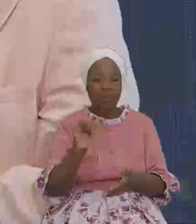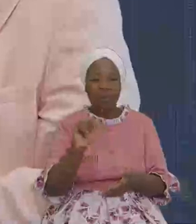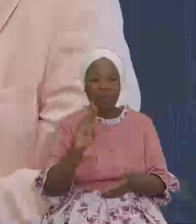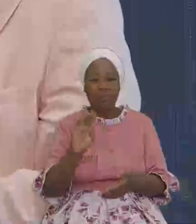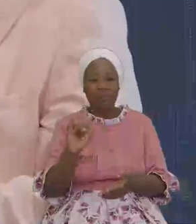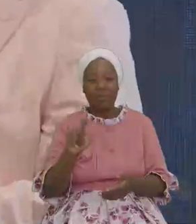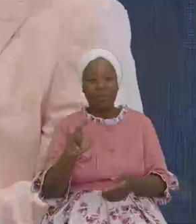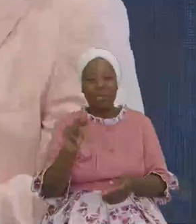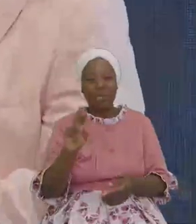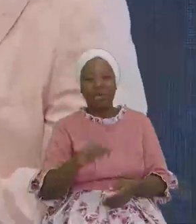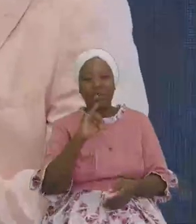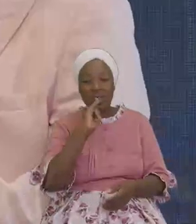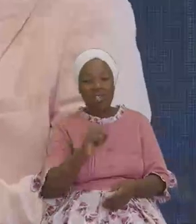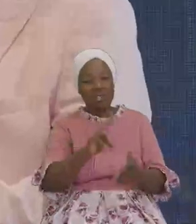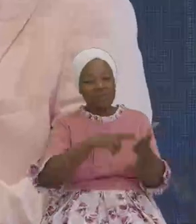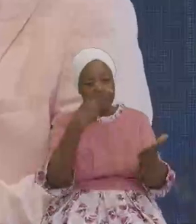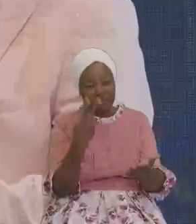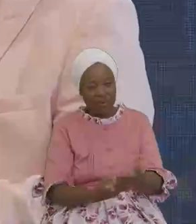Et Babylone est tombée.